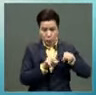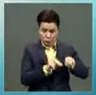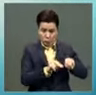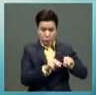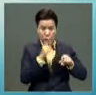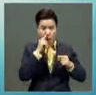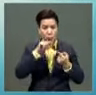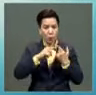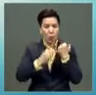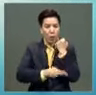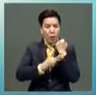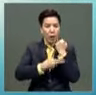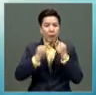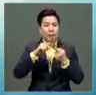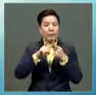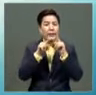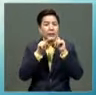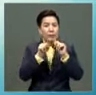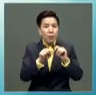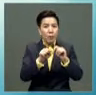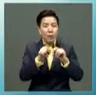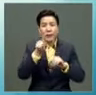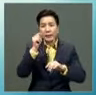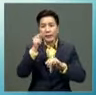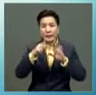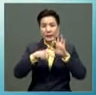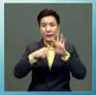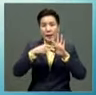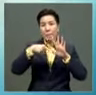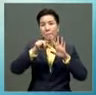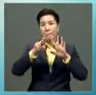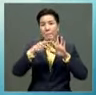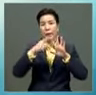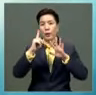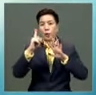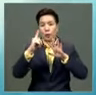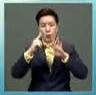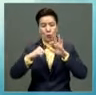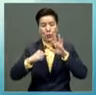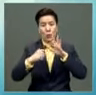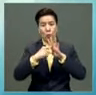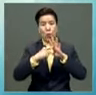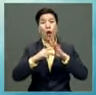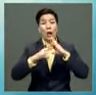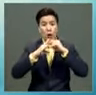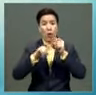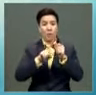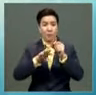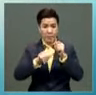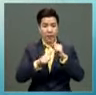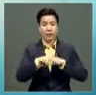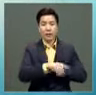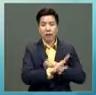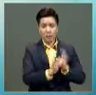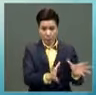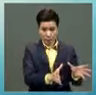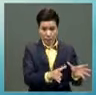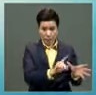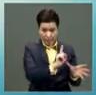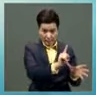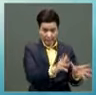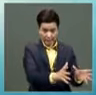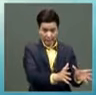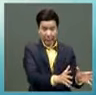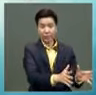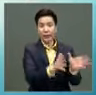ายเพลตำบลท่าประดู่อำเภอเมืองจังหวัดระยองอันที่2